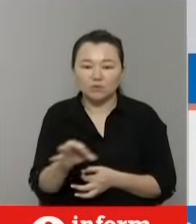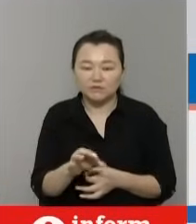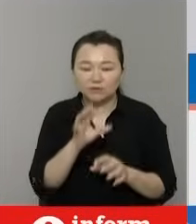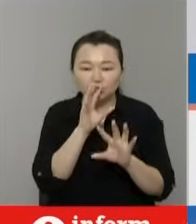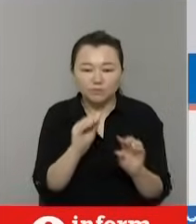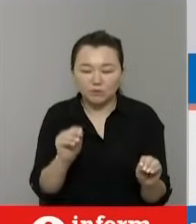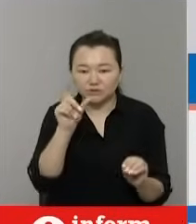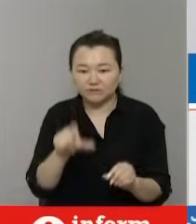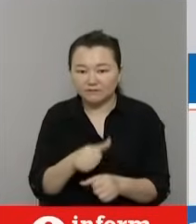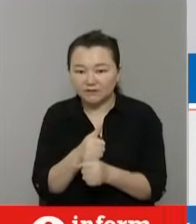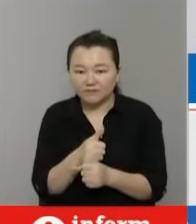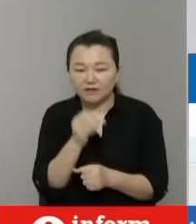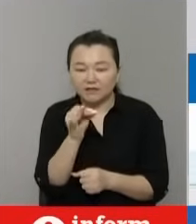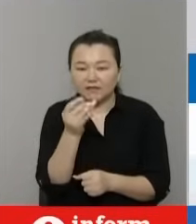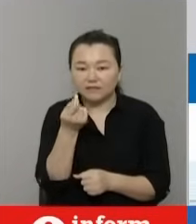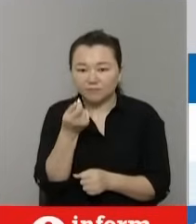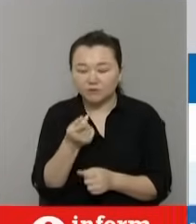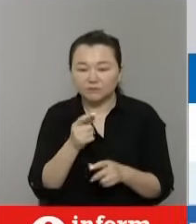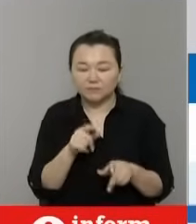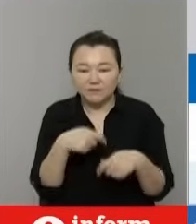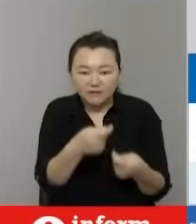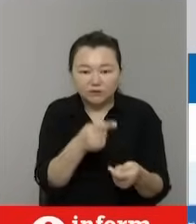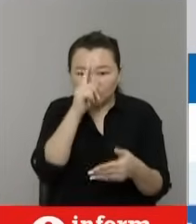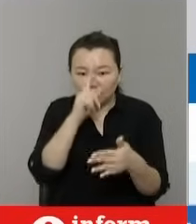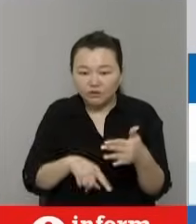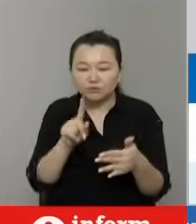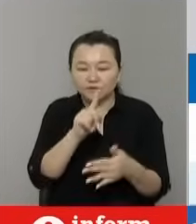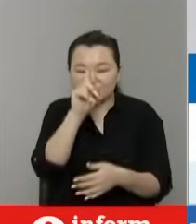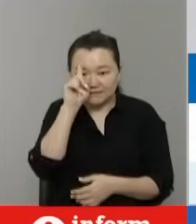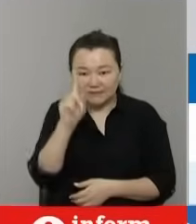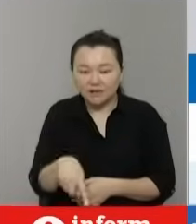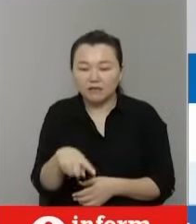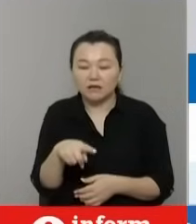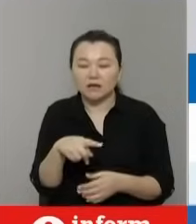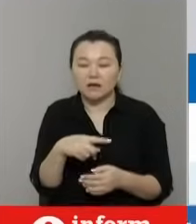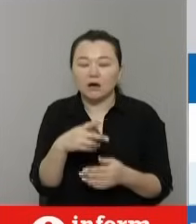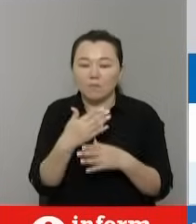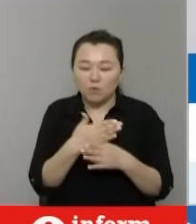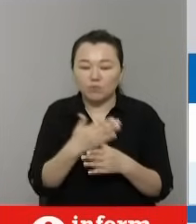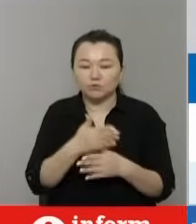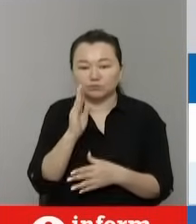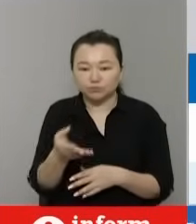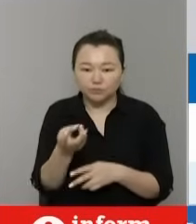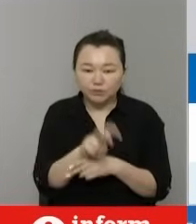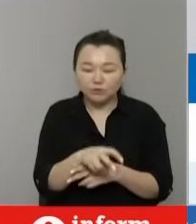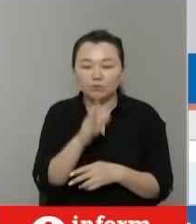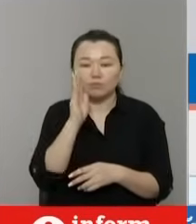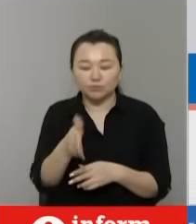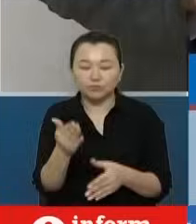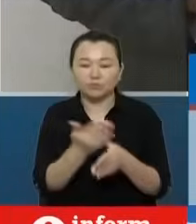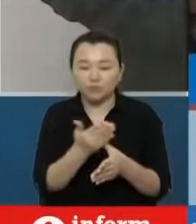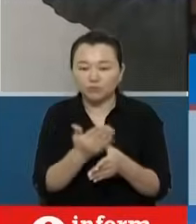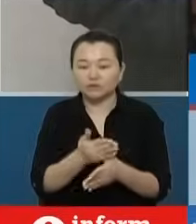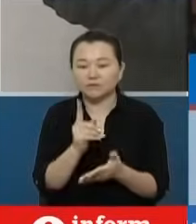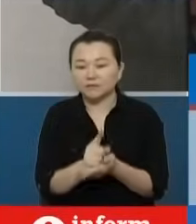успокоить человека и немножко придать ему уверенности, чтобы он знал, что помощь идет, например, будет оказана какая-то